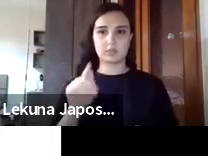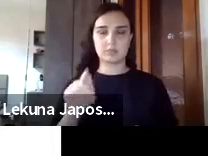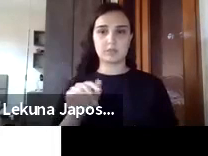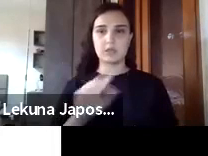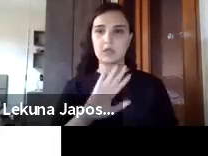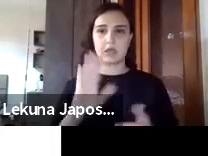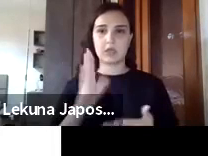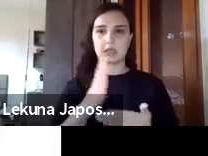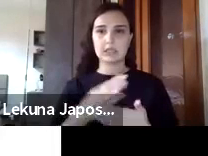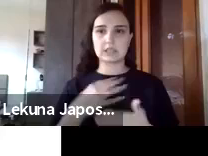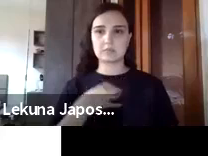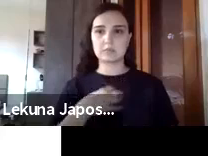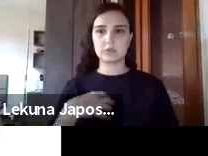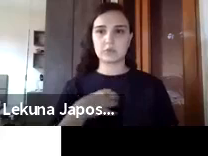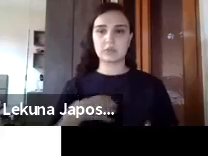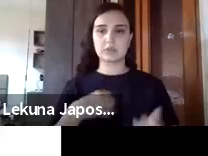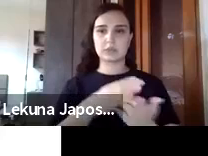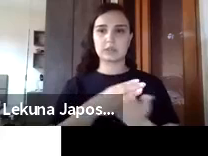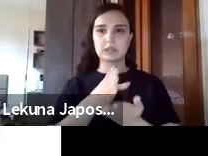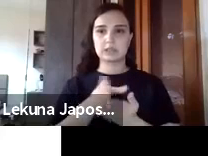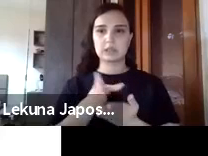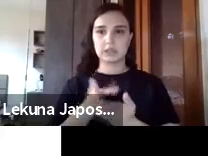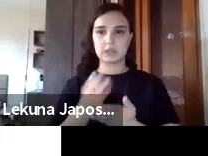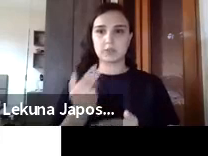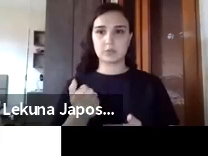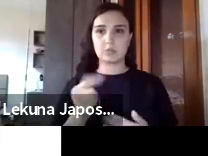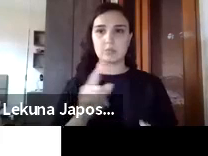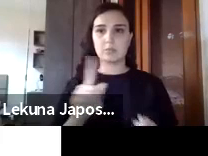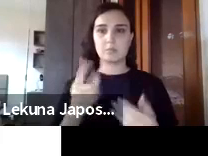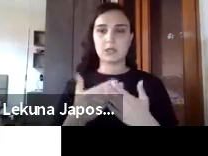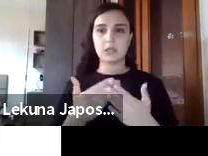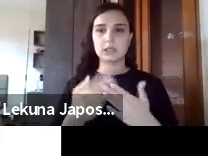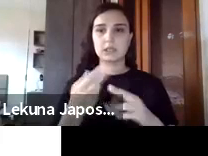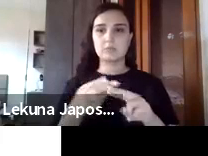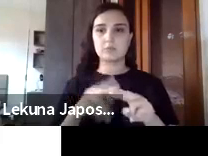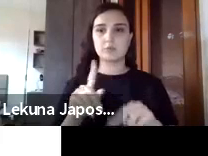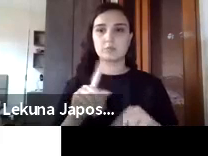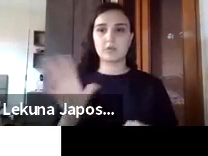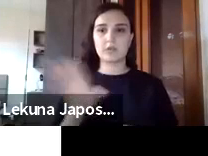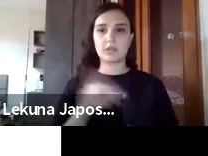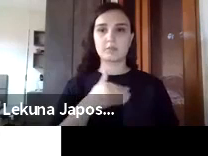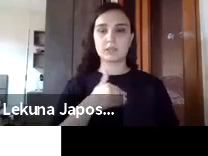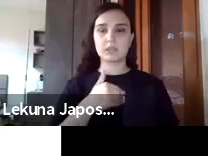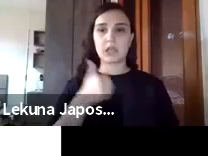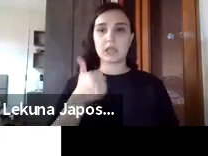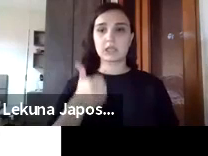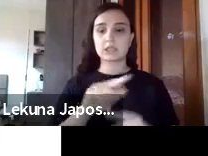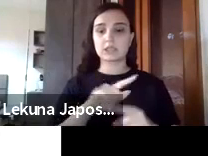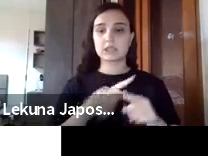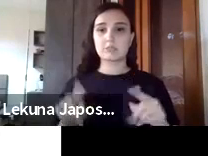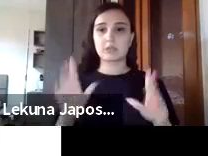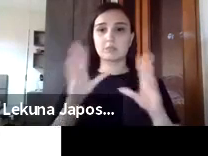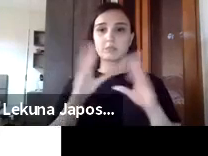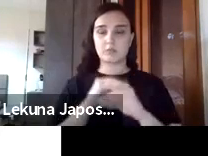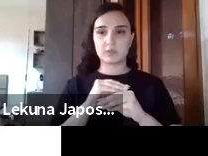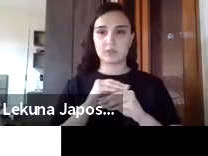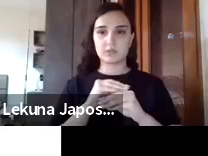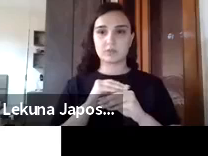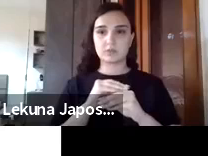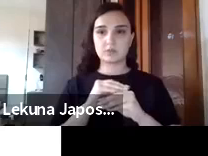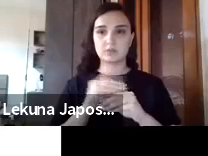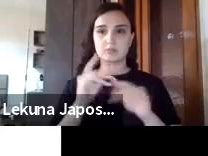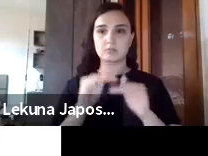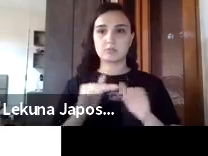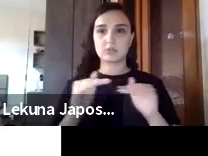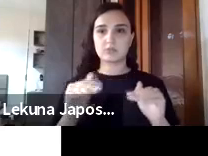არის ეს პრიორიტეტი, ხო? მაგალითად, იმიტომ რომ ყველაფერი მინდა კარგად და სწრაფად მოვასწრო,